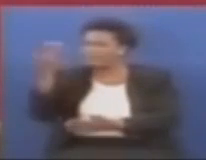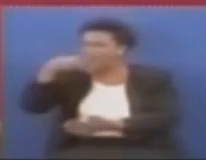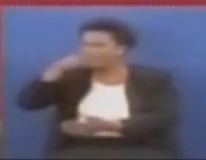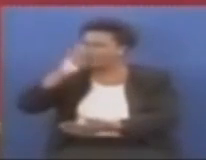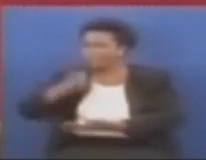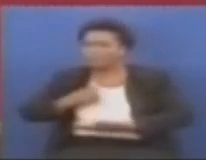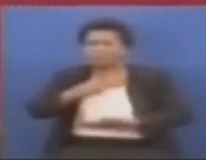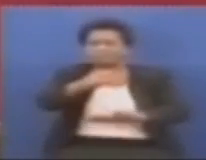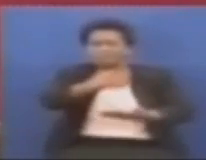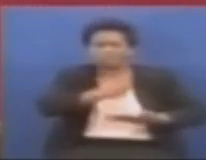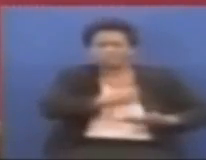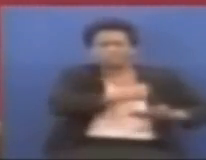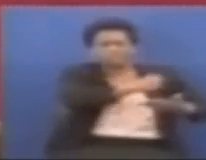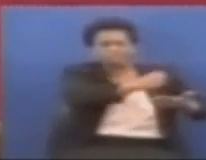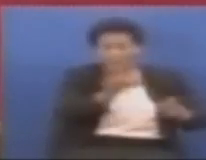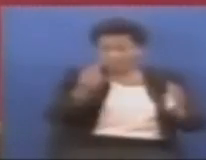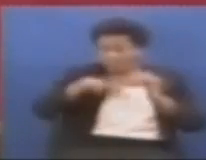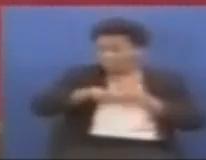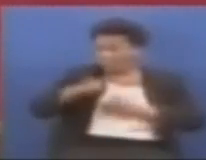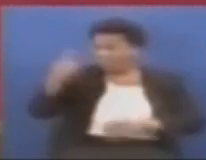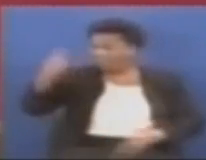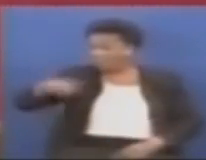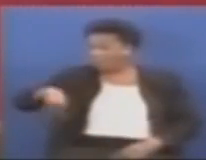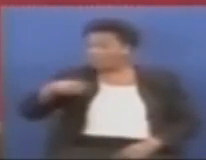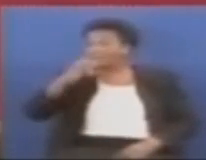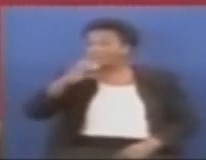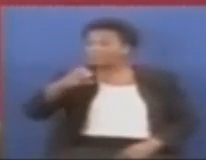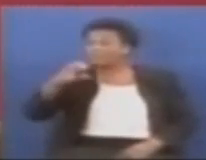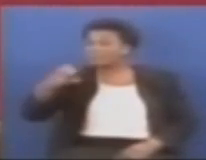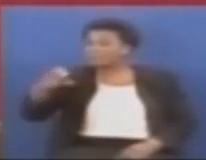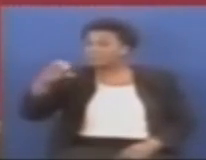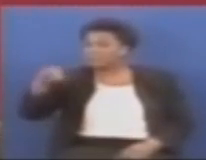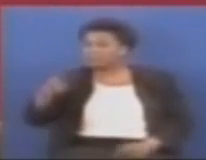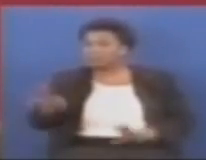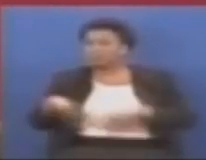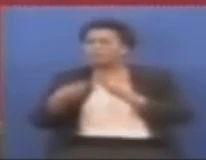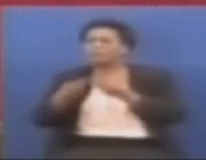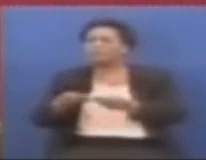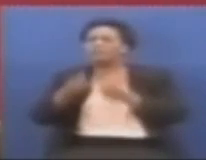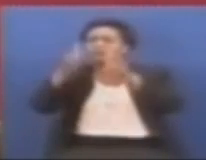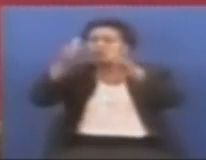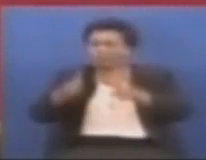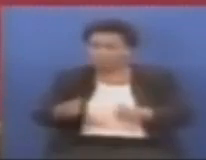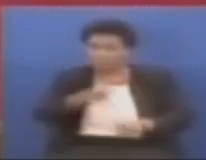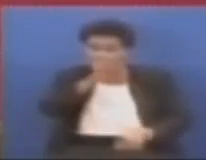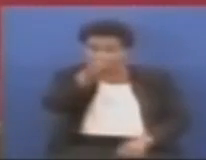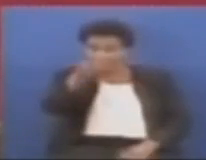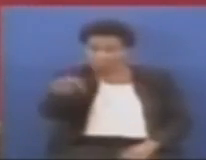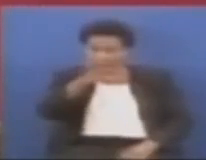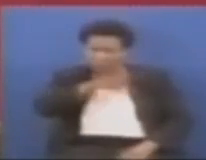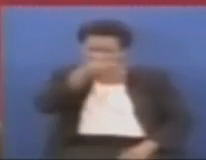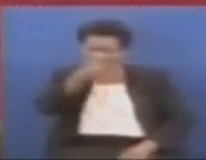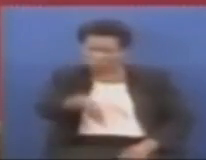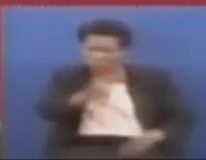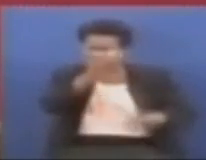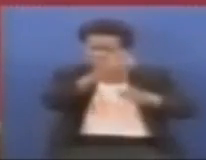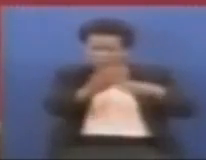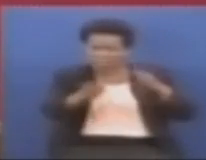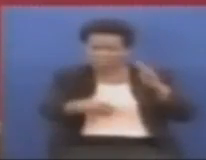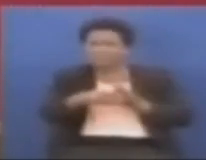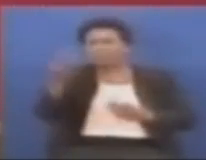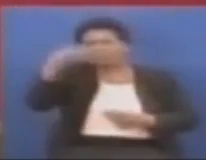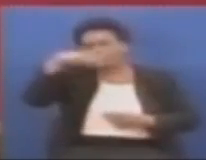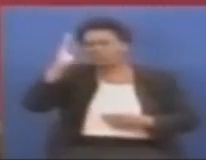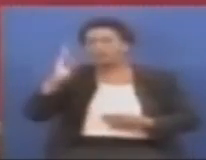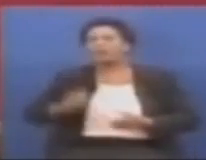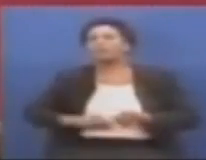na sisi katika ilani yetu tumeahidi pale ambapo wananchi wanatoa nguvu yao na serikali tunapeleka mkono kusaidiana na wananchi